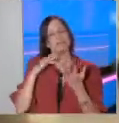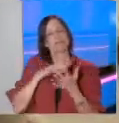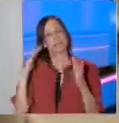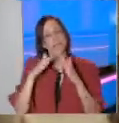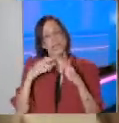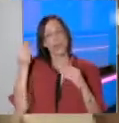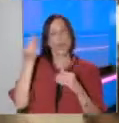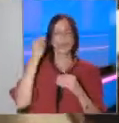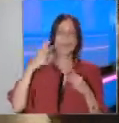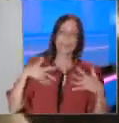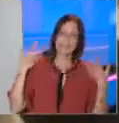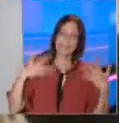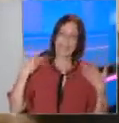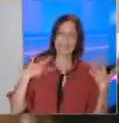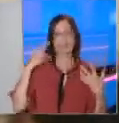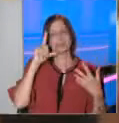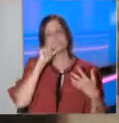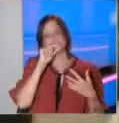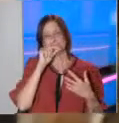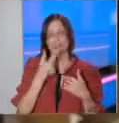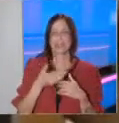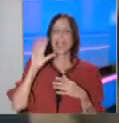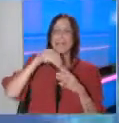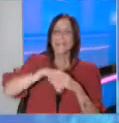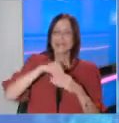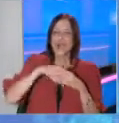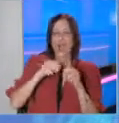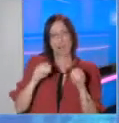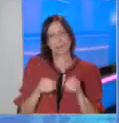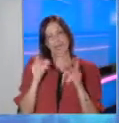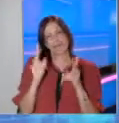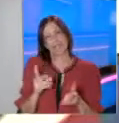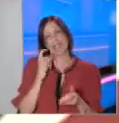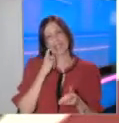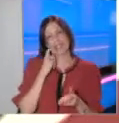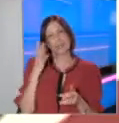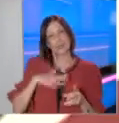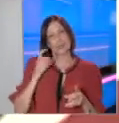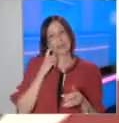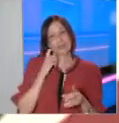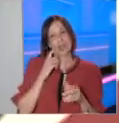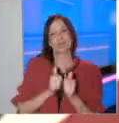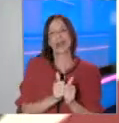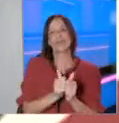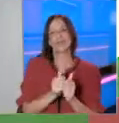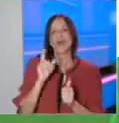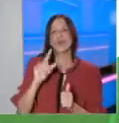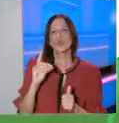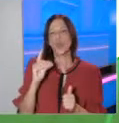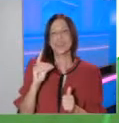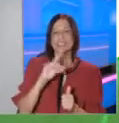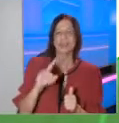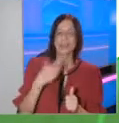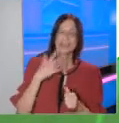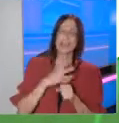לומדים, מסמכים, מצייצים. גם בתוך המשפחה אפשר לצחוק, ואם אתם רוצים לצחוק, תעקבו אחרי דודי זילברשלג. כן, אבל אמרתי גם, לא